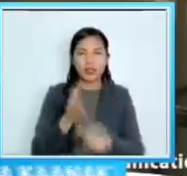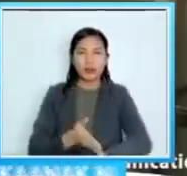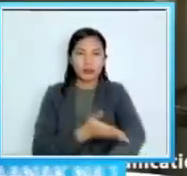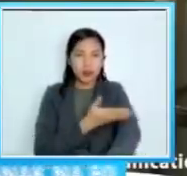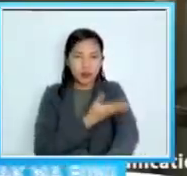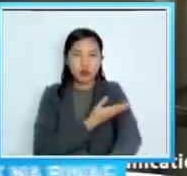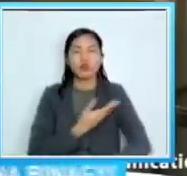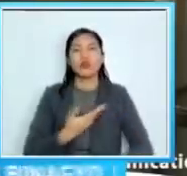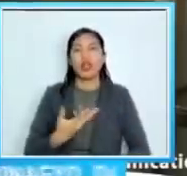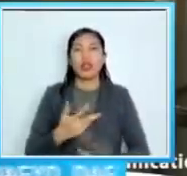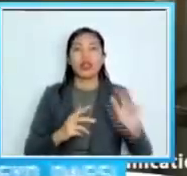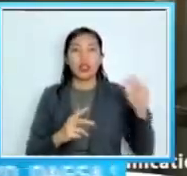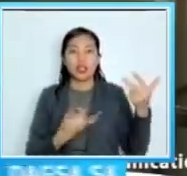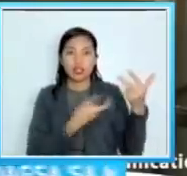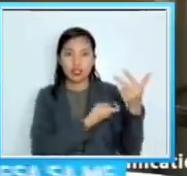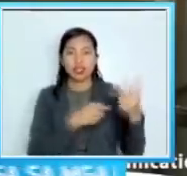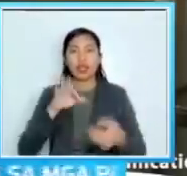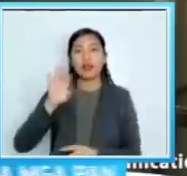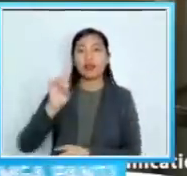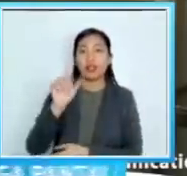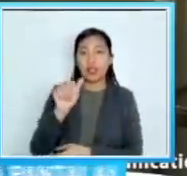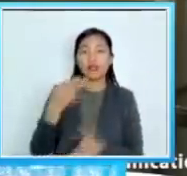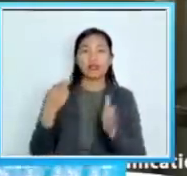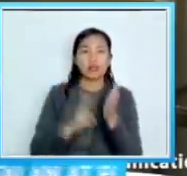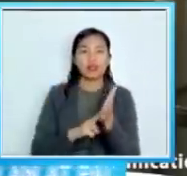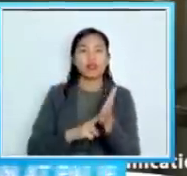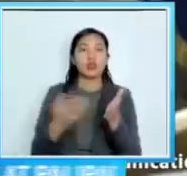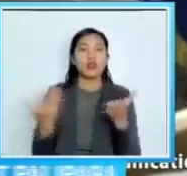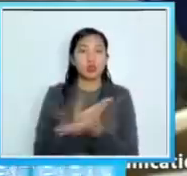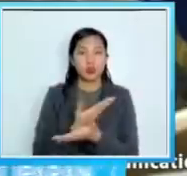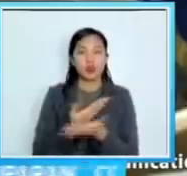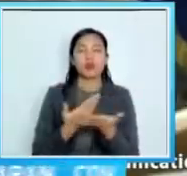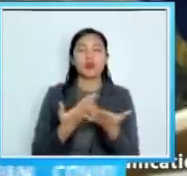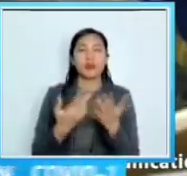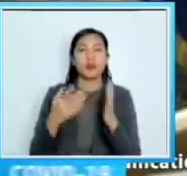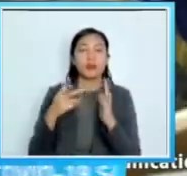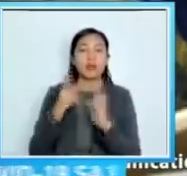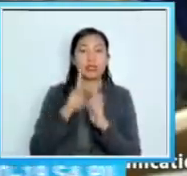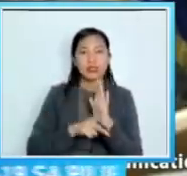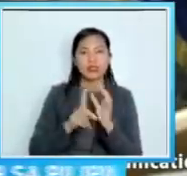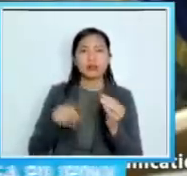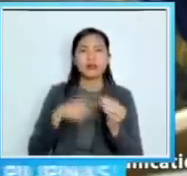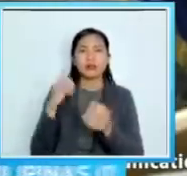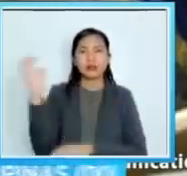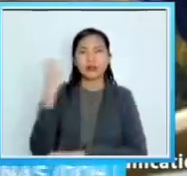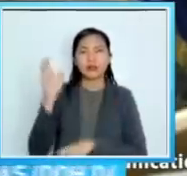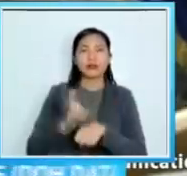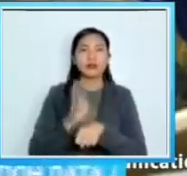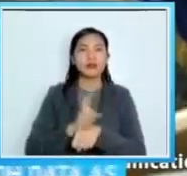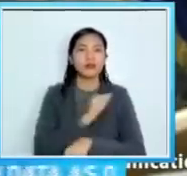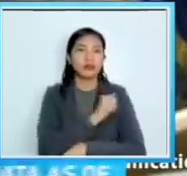FDA ang panibagong amendment doon po sa emergency use authorization ng mga bakuna,